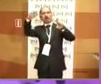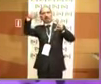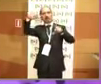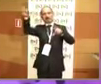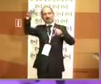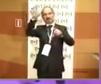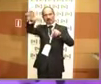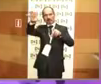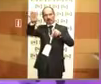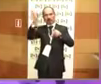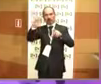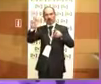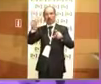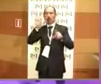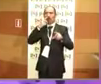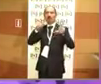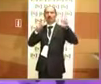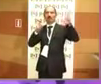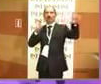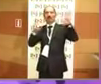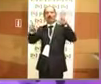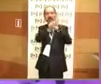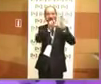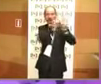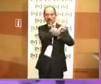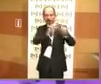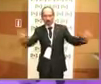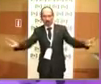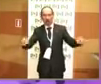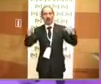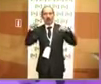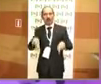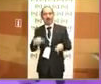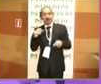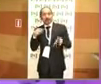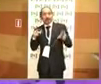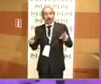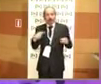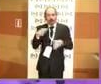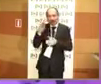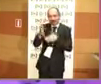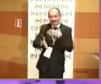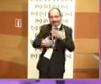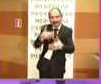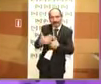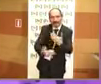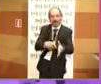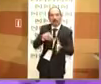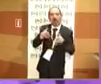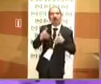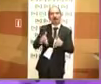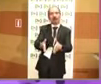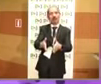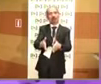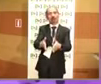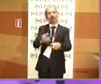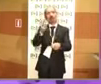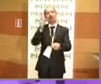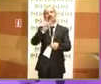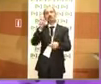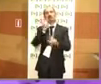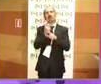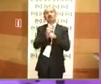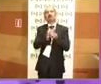dogma, ma non l'ho detto perché non amo questo simbolo, ma perché quando ci si incammina verso un percorso non bisogna